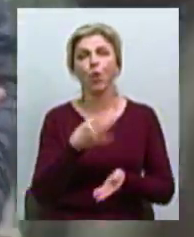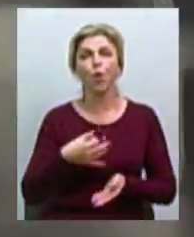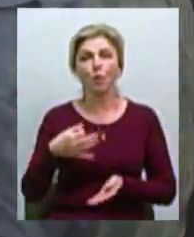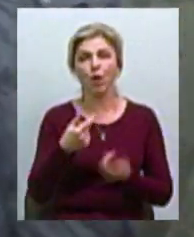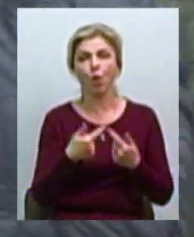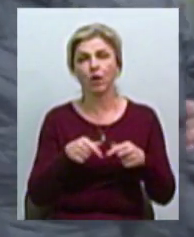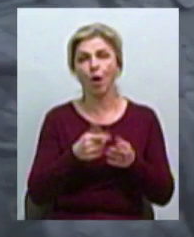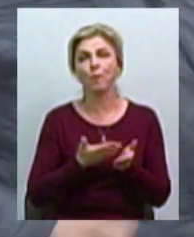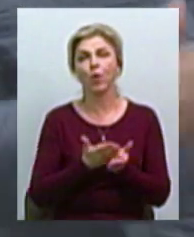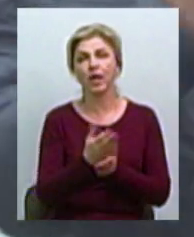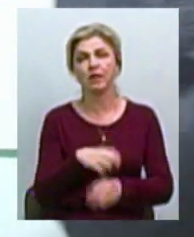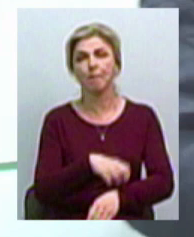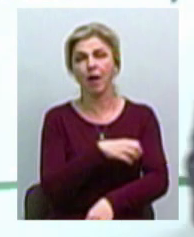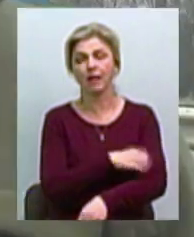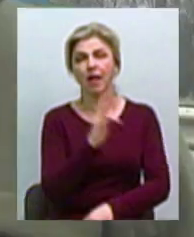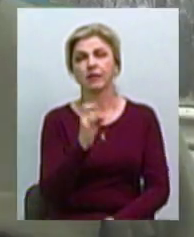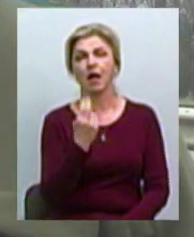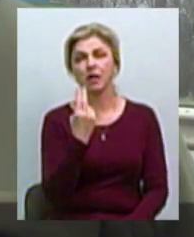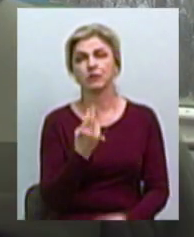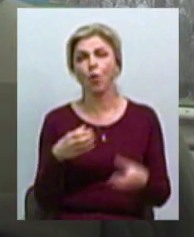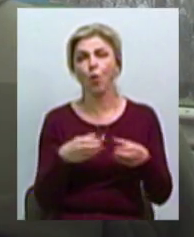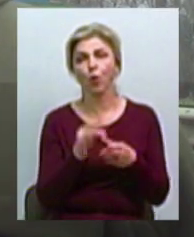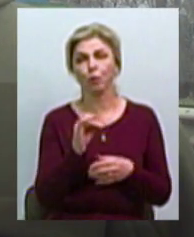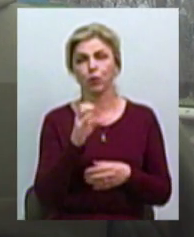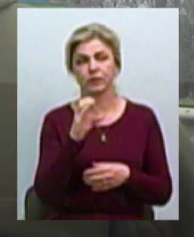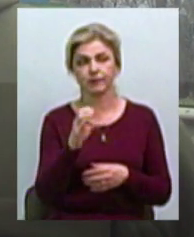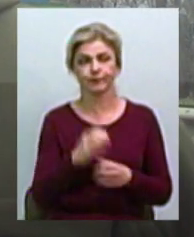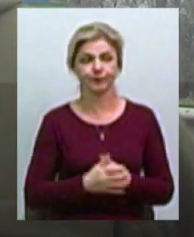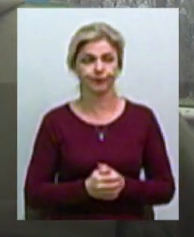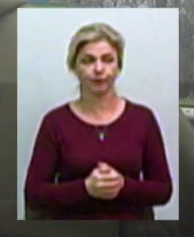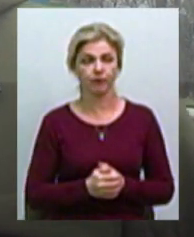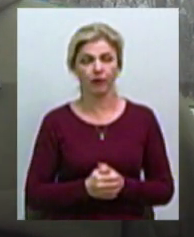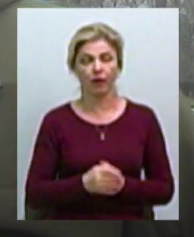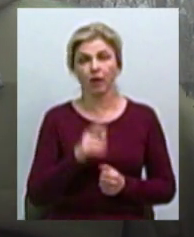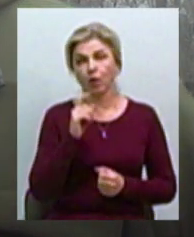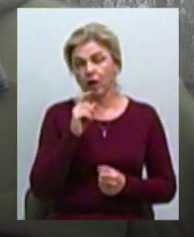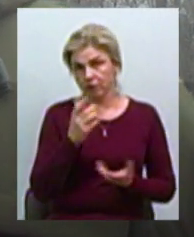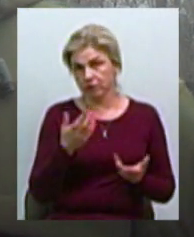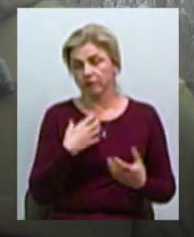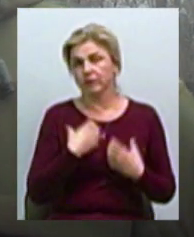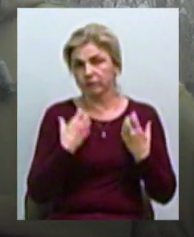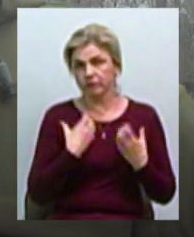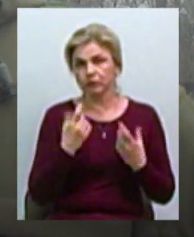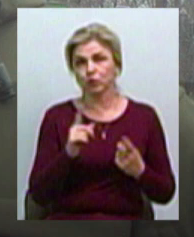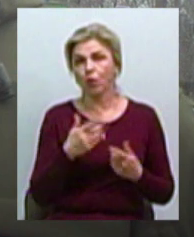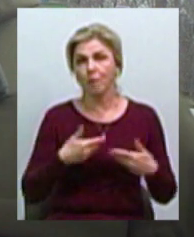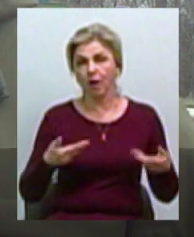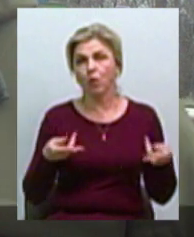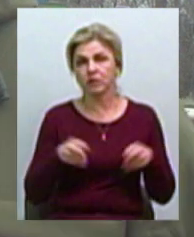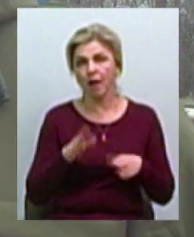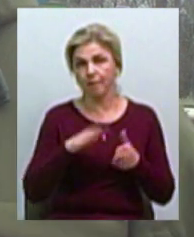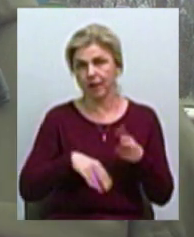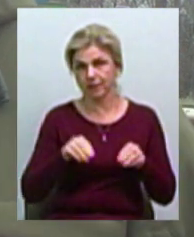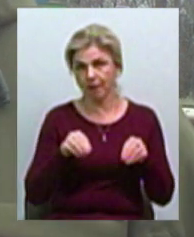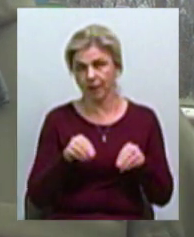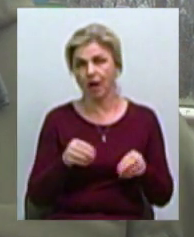організації політичної партії «Національний корпус». Українська аграрна рада дуже занепокоєна тим, що ну, по суті, ми залишимося без землі, це станеться,